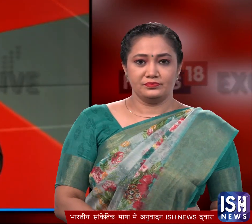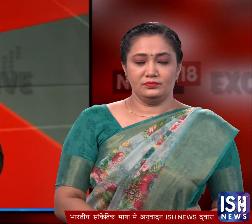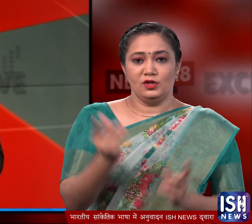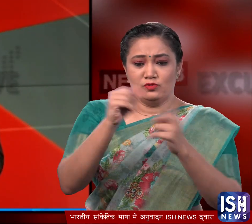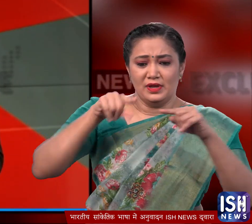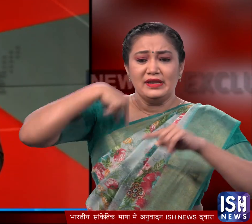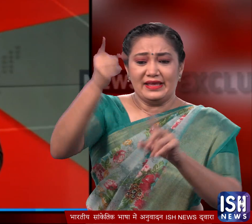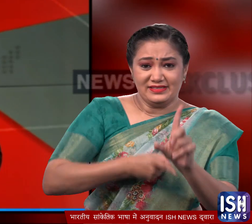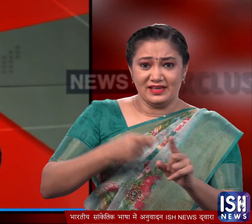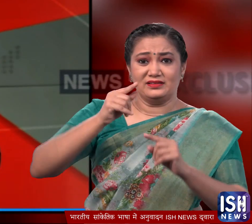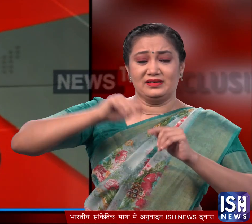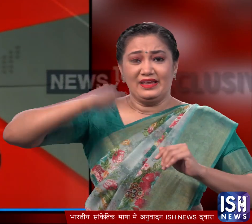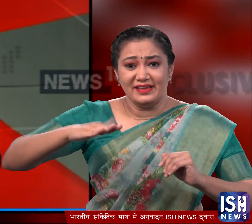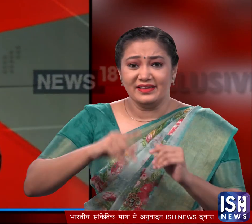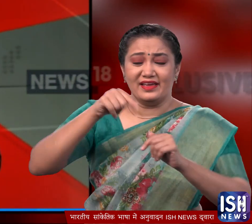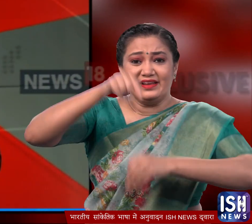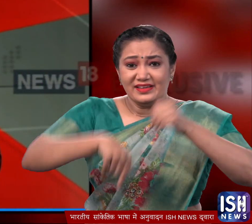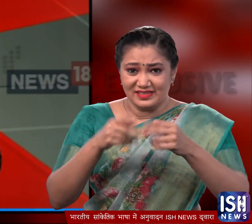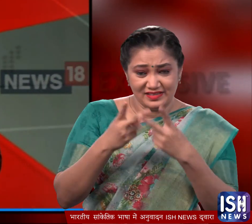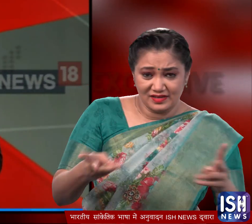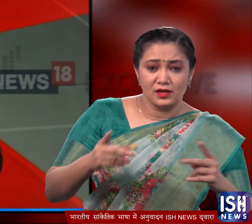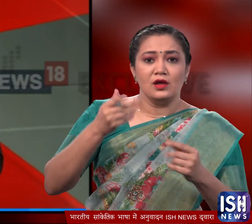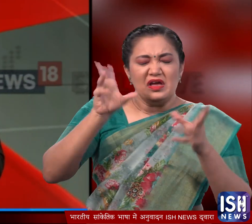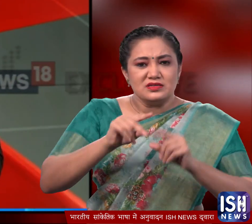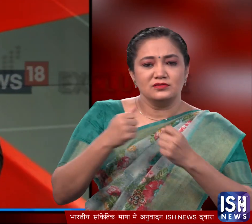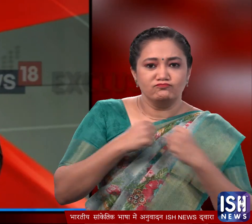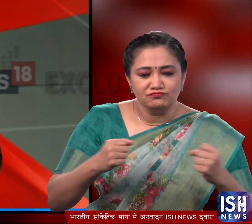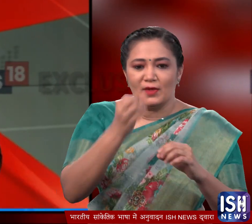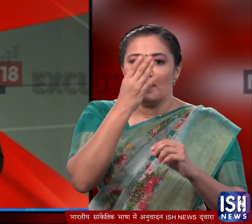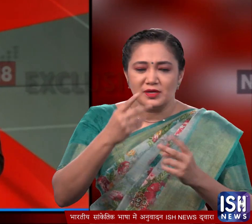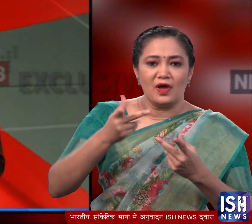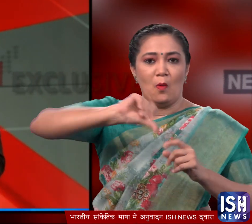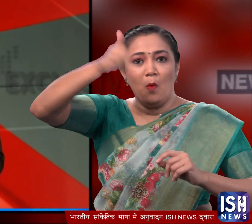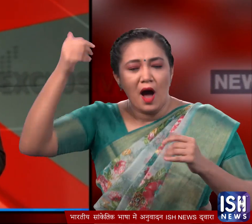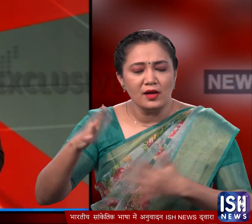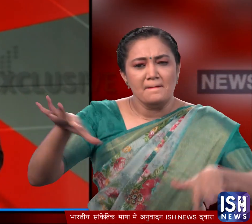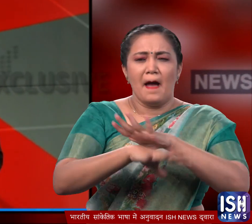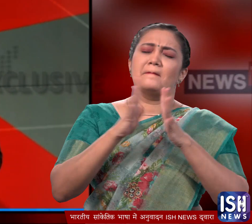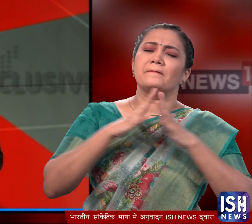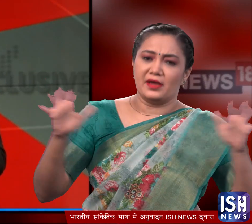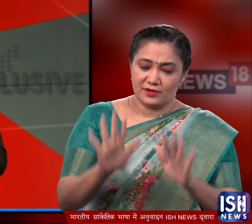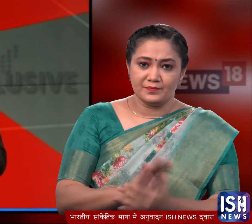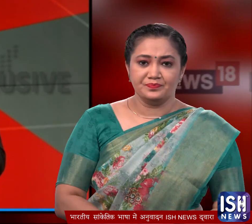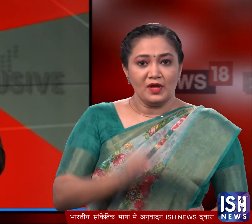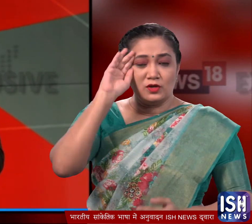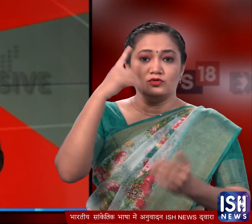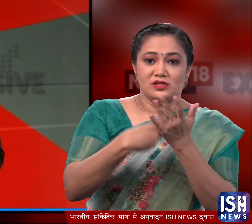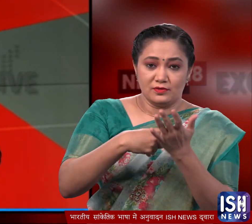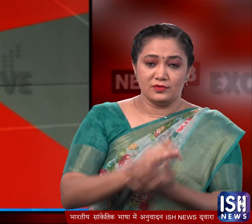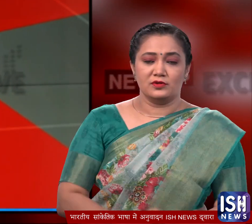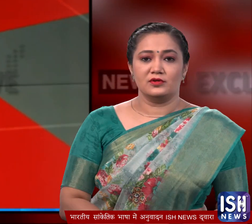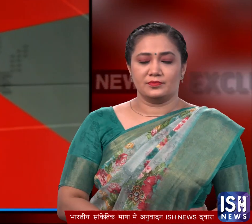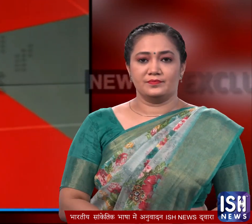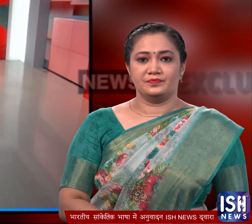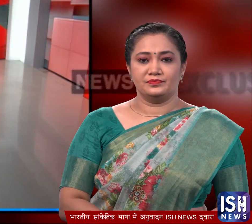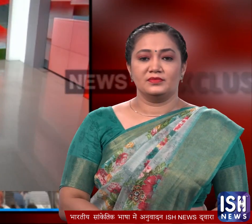उत्तर प्रदेश में अगले साल होने वाले विधानसभा चुनाव में जीत का परचम एक बार फिर लहराने के लिए बीजेपी ने बड़ा प्लान तैयार किया है। न्यूज़ 18 के यतेंद्र शर्मा की